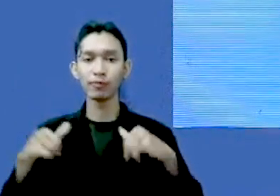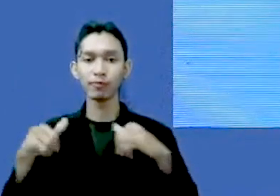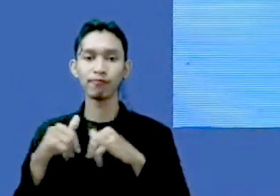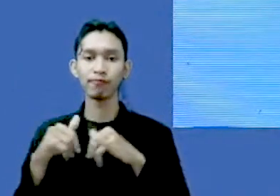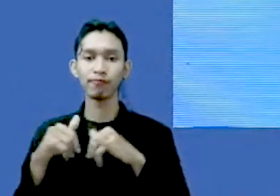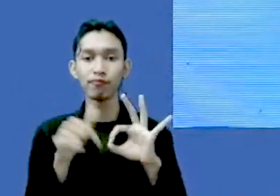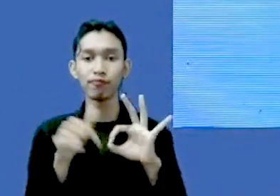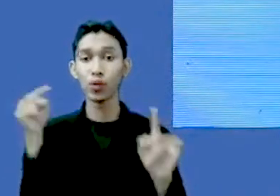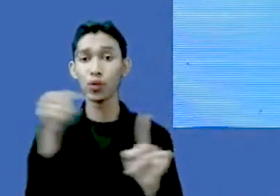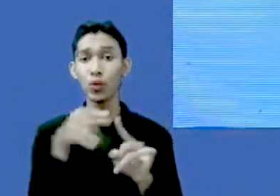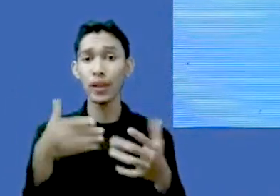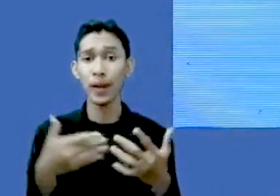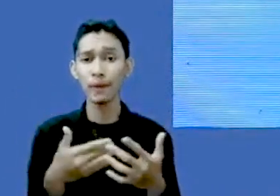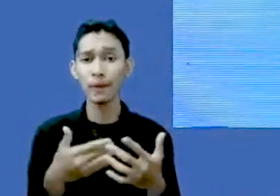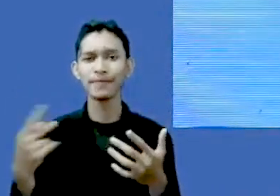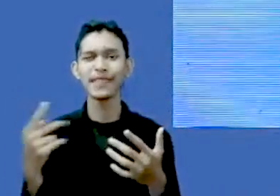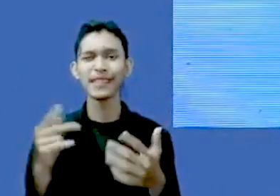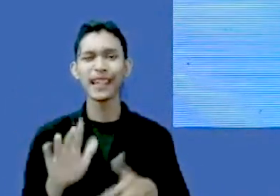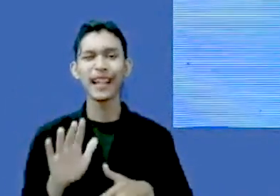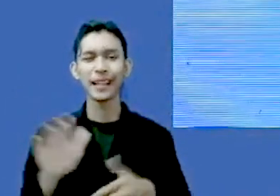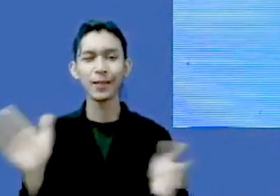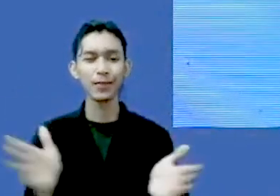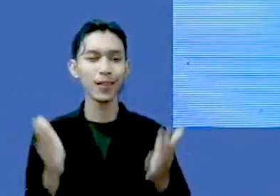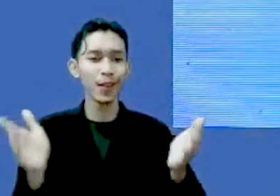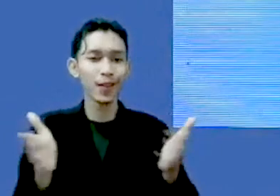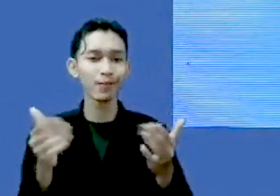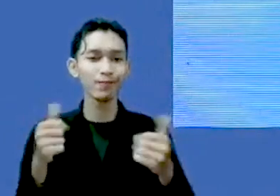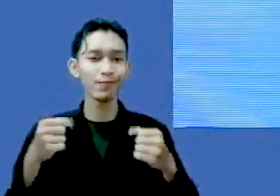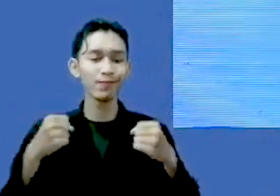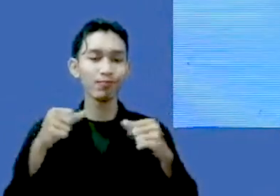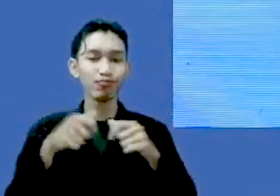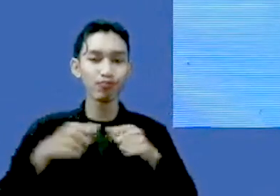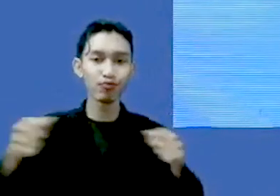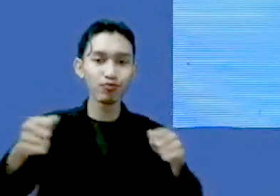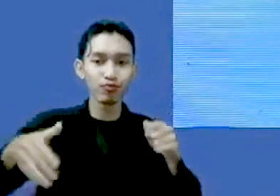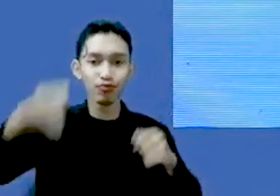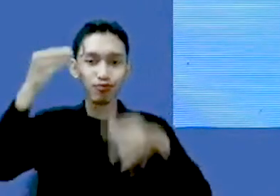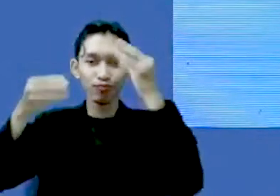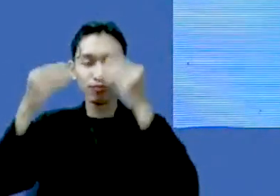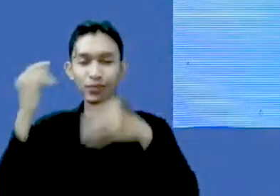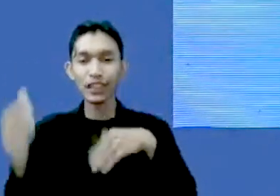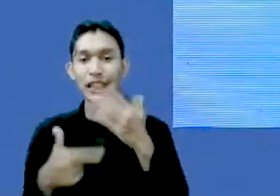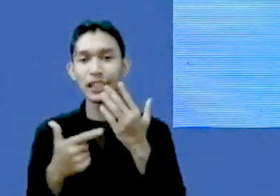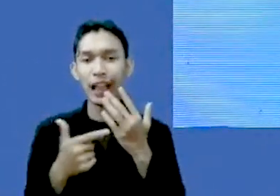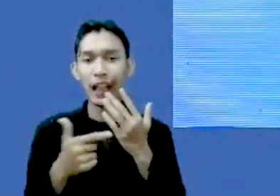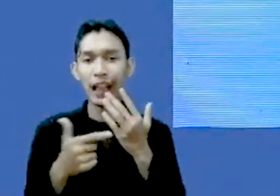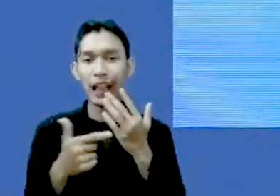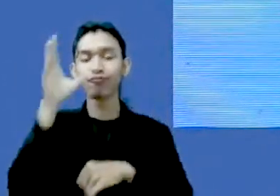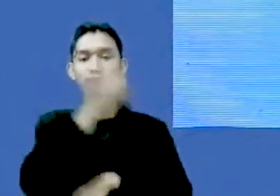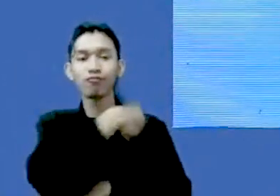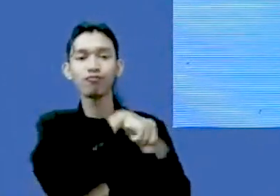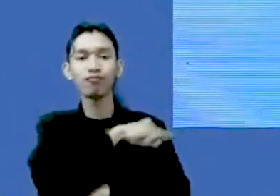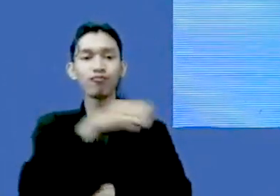Hai tujuannya apa kita akan mendorong pengukuran literasi digital dan kecakapan digital itu